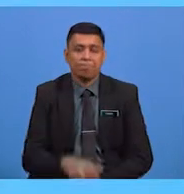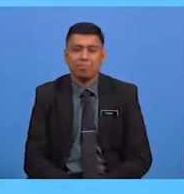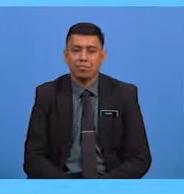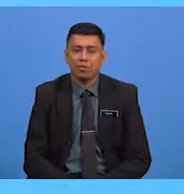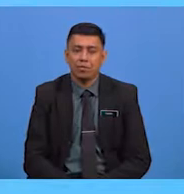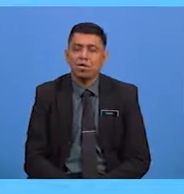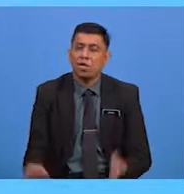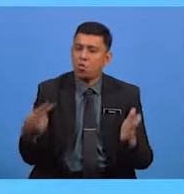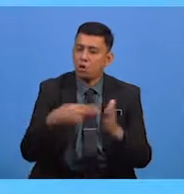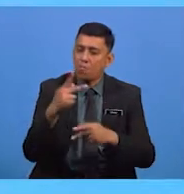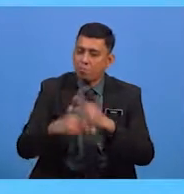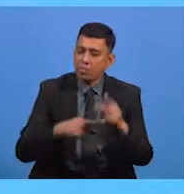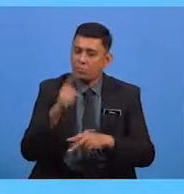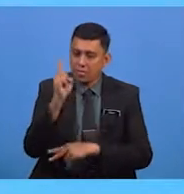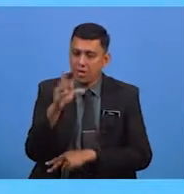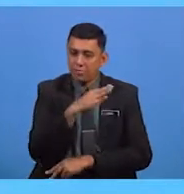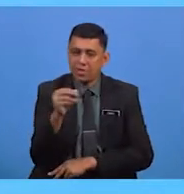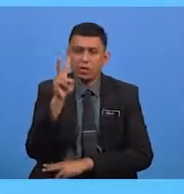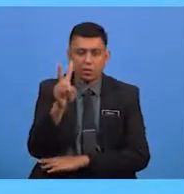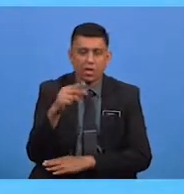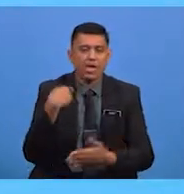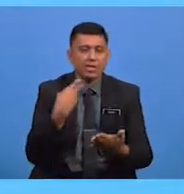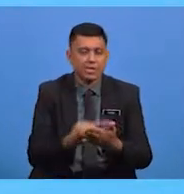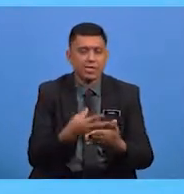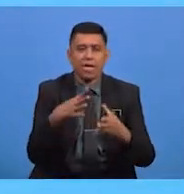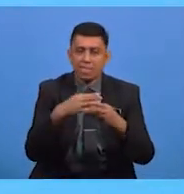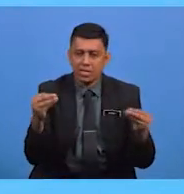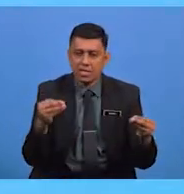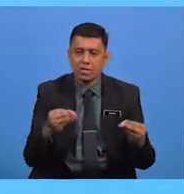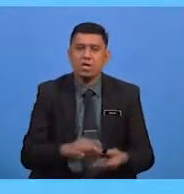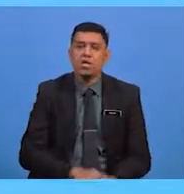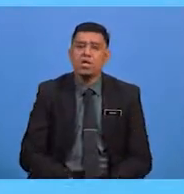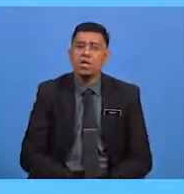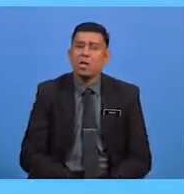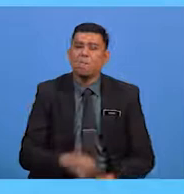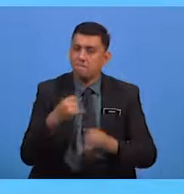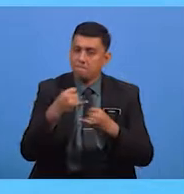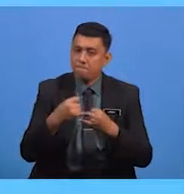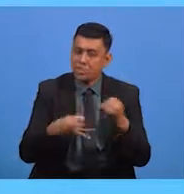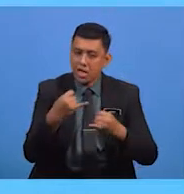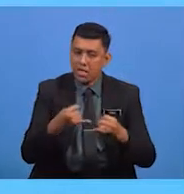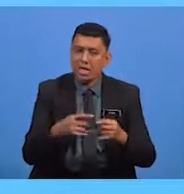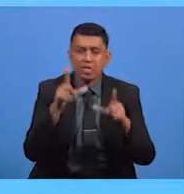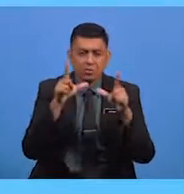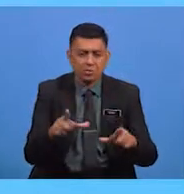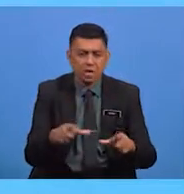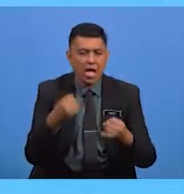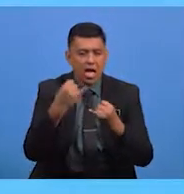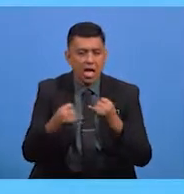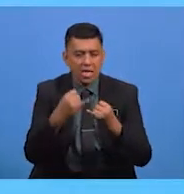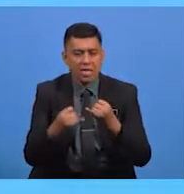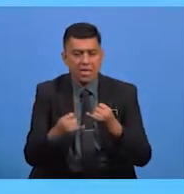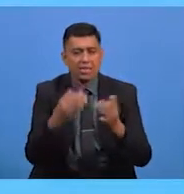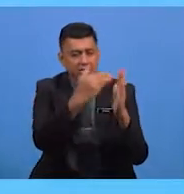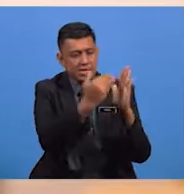ulang proses pertama dan kedua hingga nombor 9 berjaya diletakkan di bahagian hujung senarai